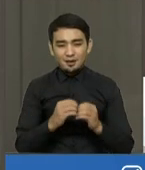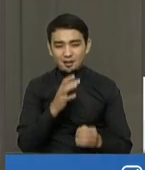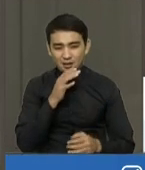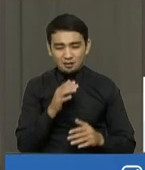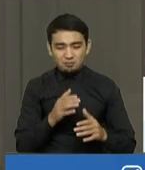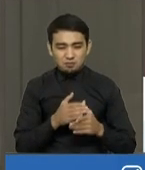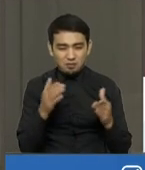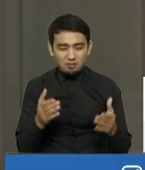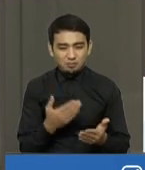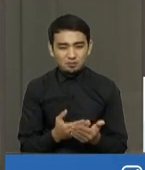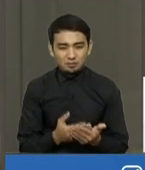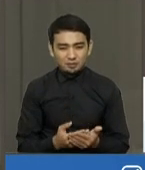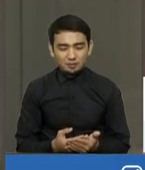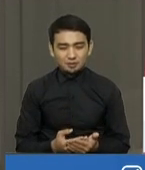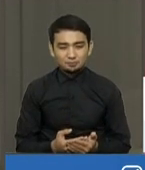же,